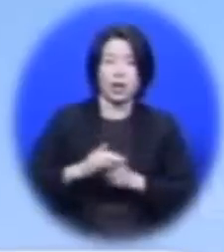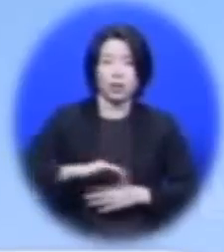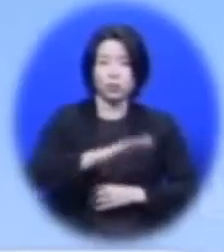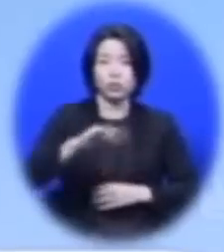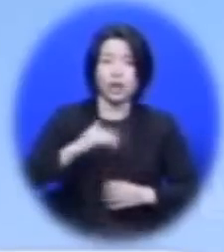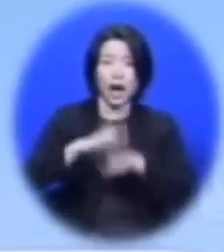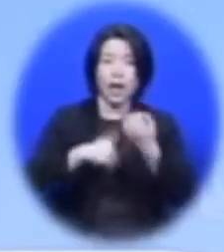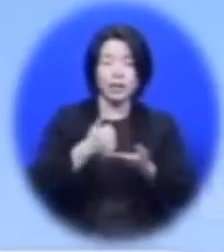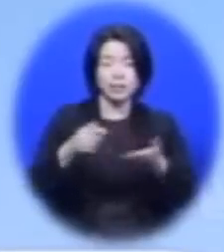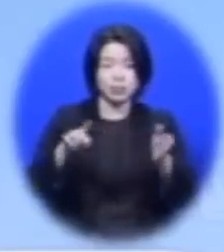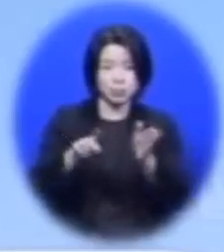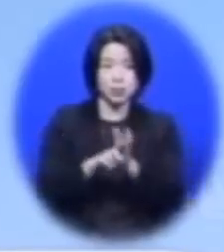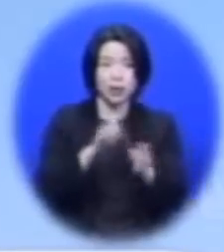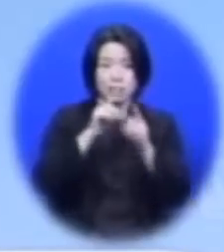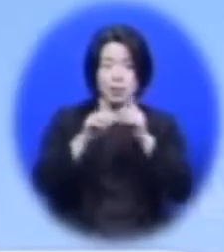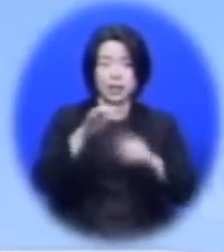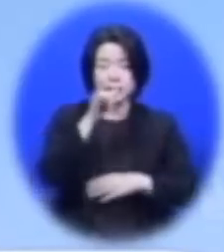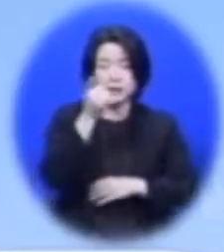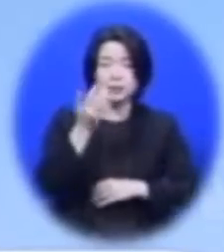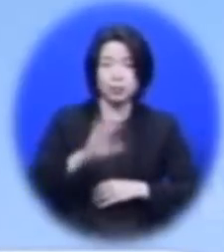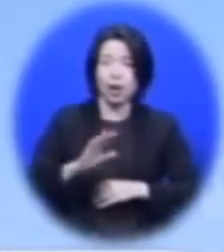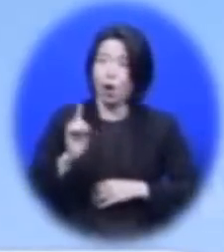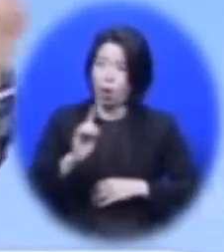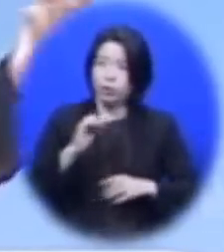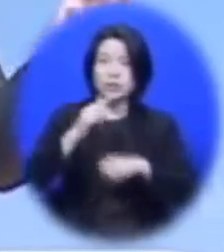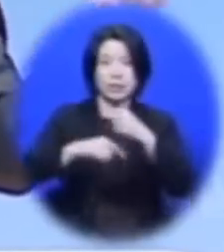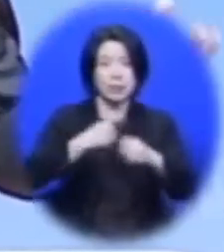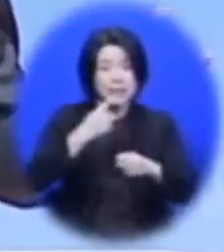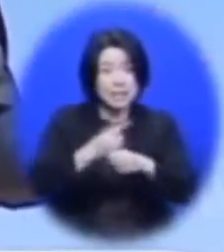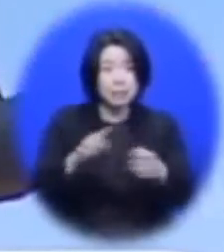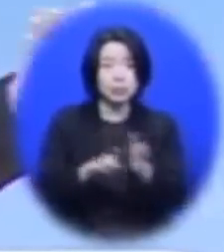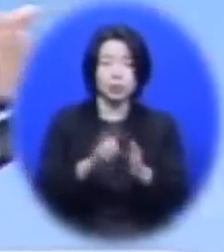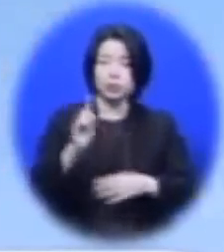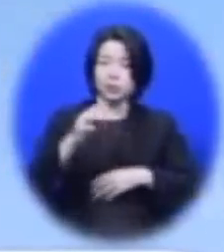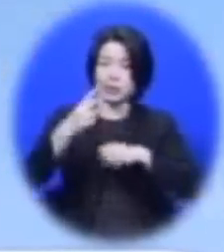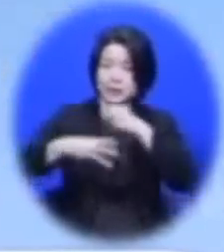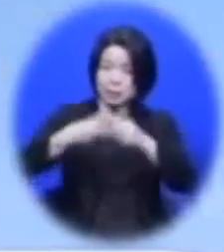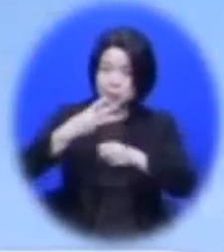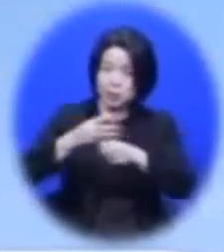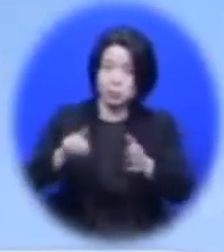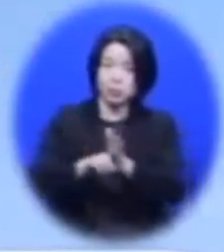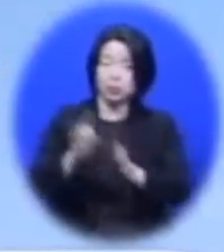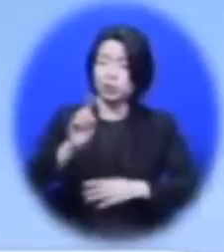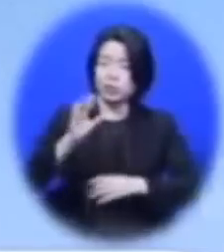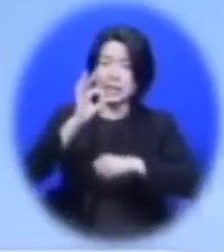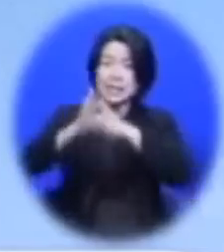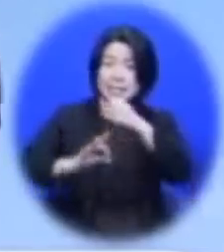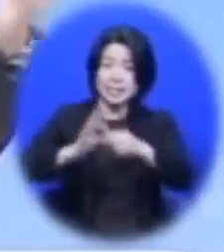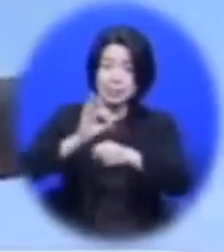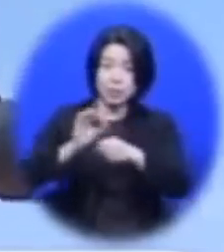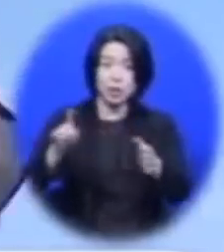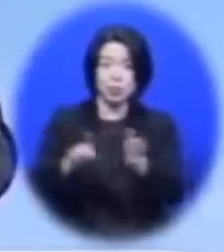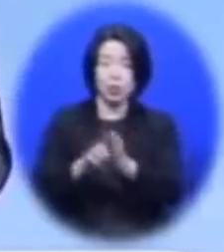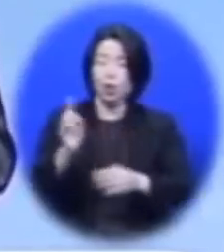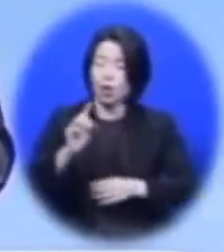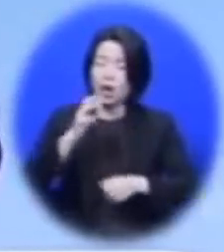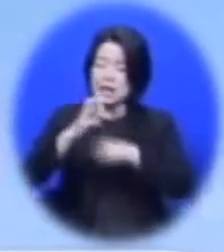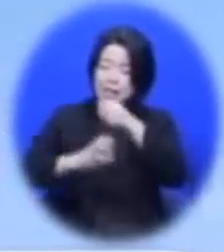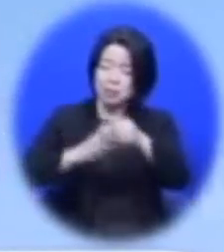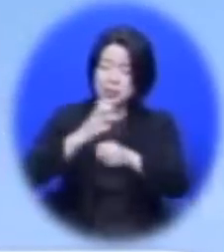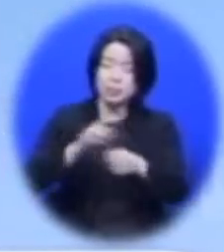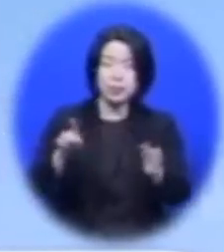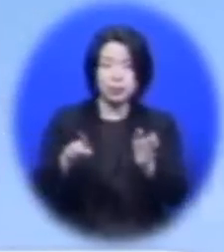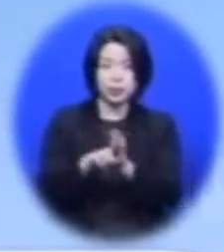믿는다고 하지만, 그래서 어떤 사람은 1년을 믿었고, 어떤 사람은 3년을 믿었고, 어떤 사람은 10년을 믿었고, 어떤 사람은 30년을